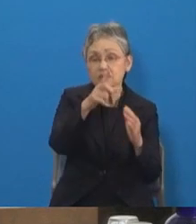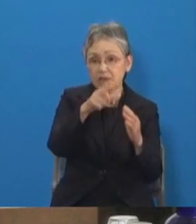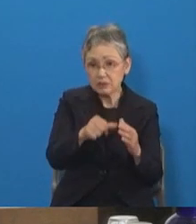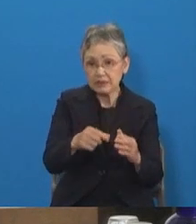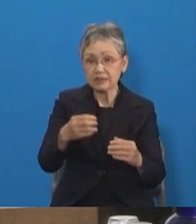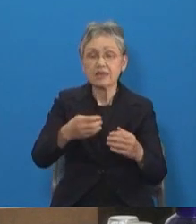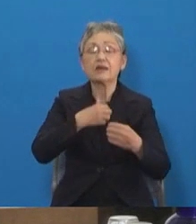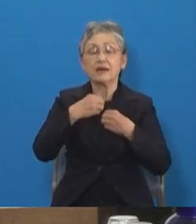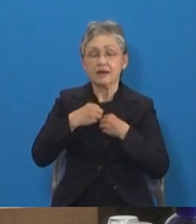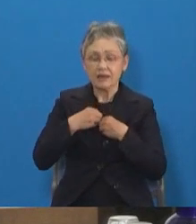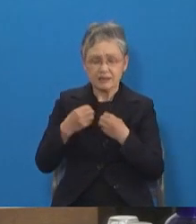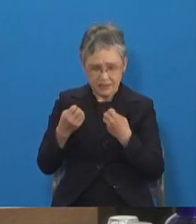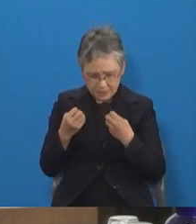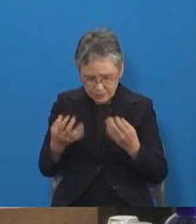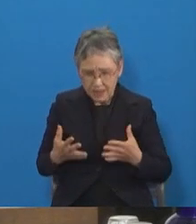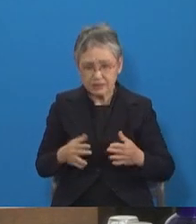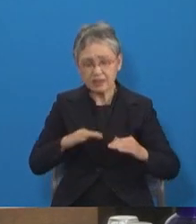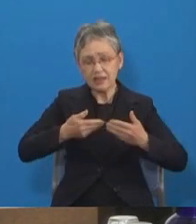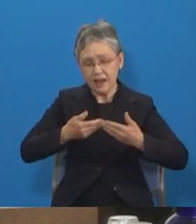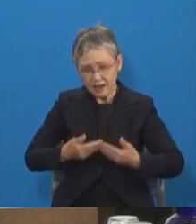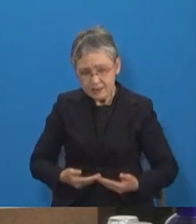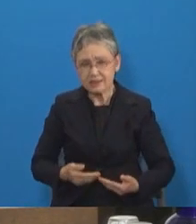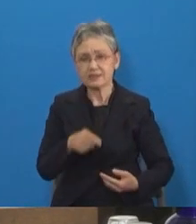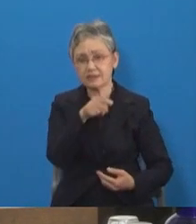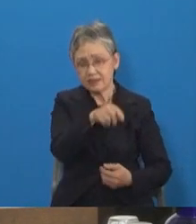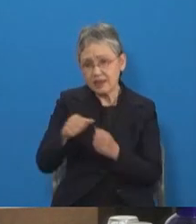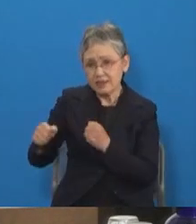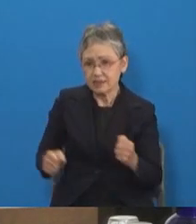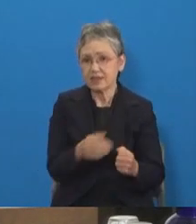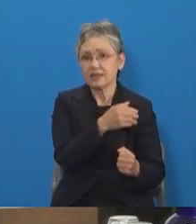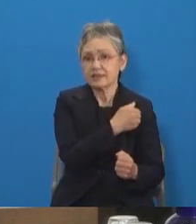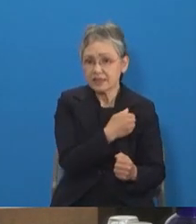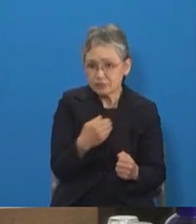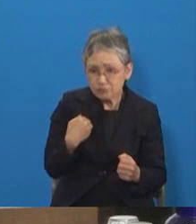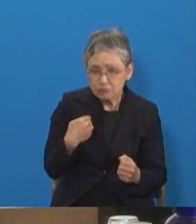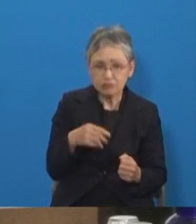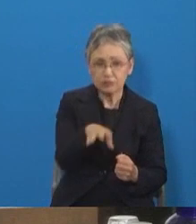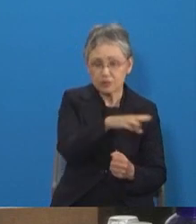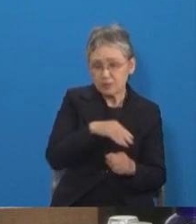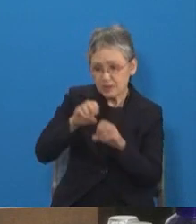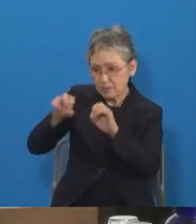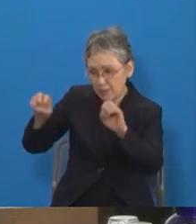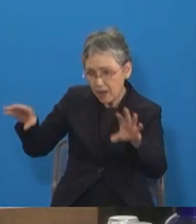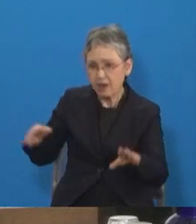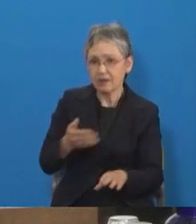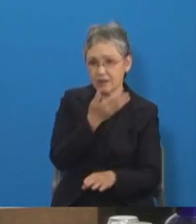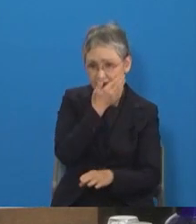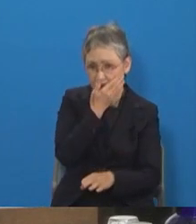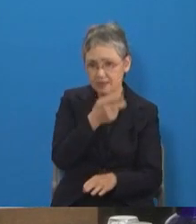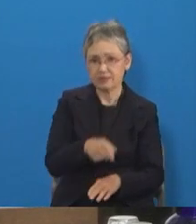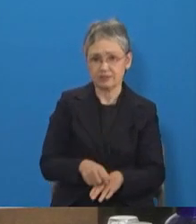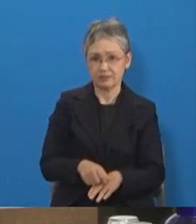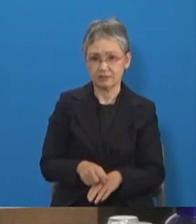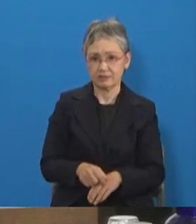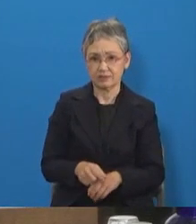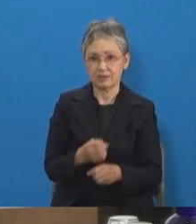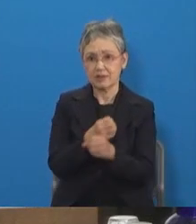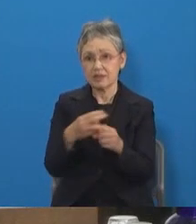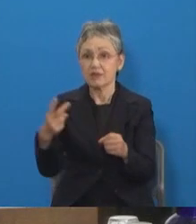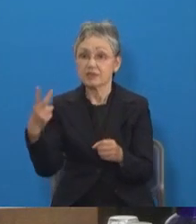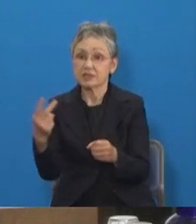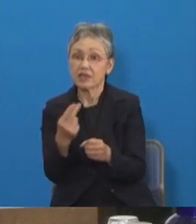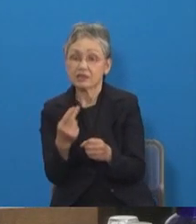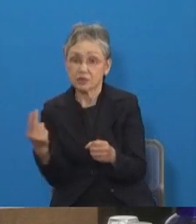難所等に避難できるとご安心いただくことが何よりも重要でございました。このため、令和2年度において2度に